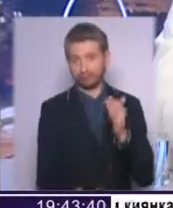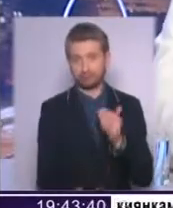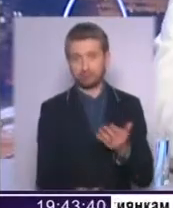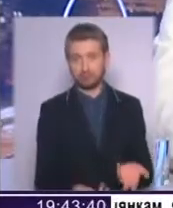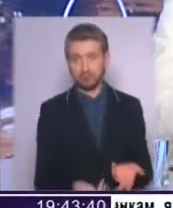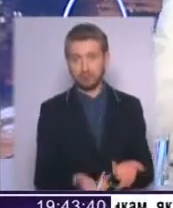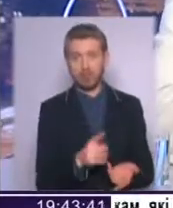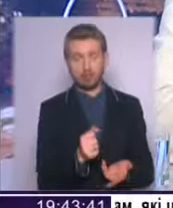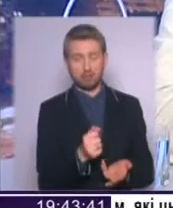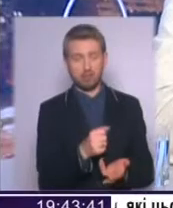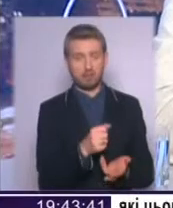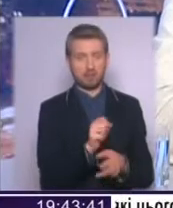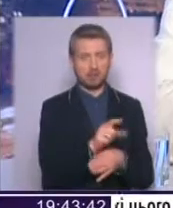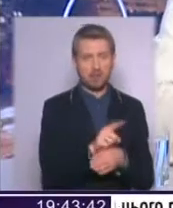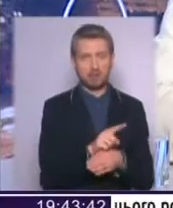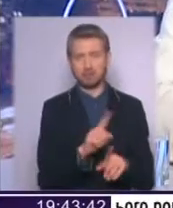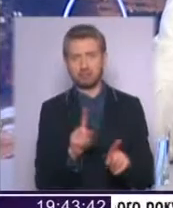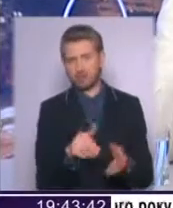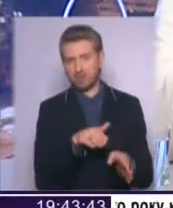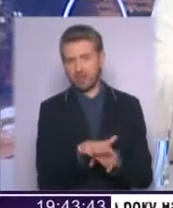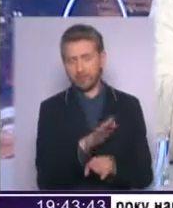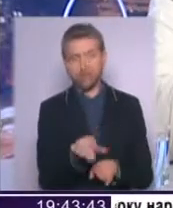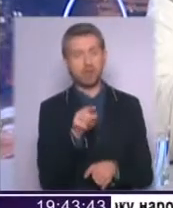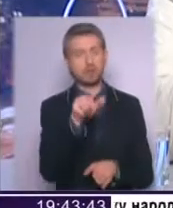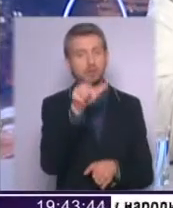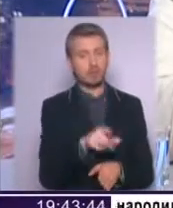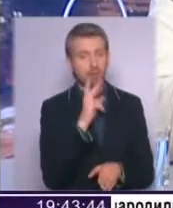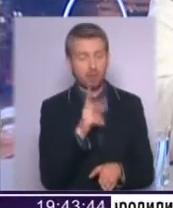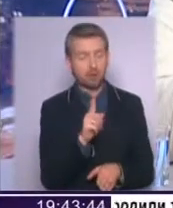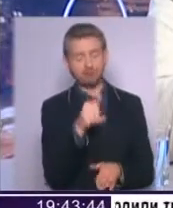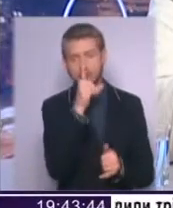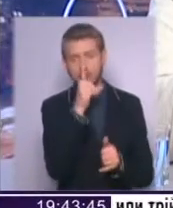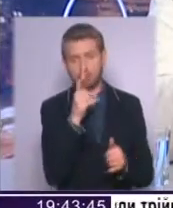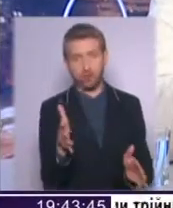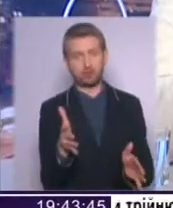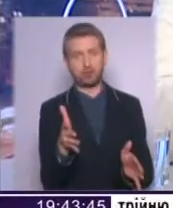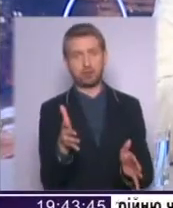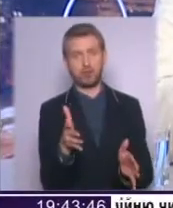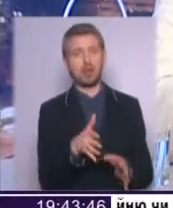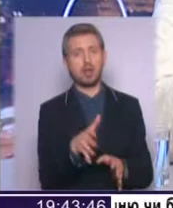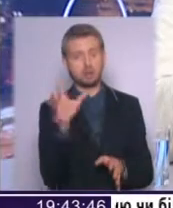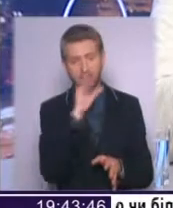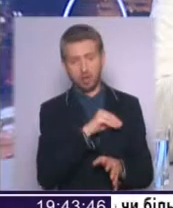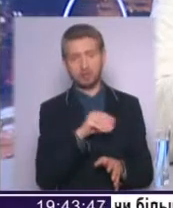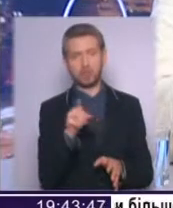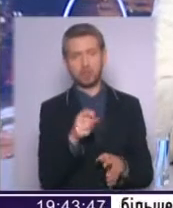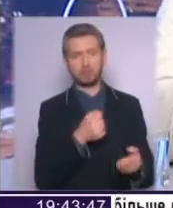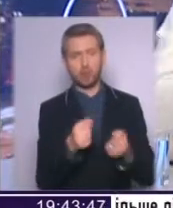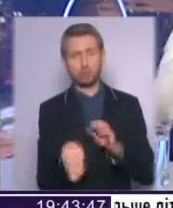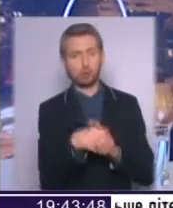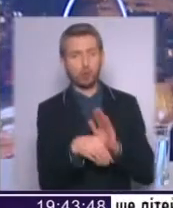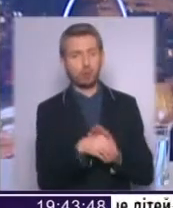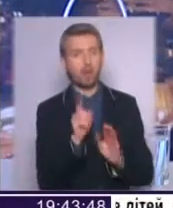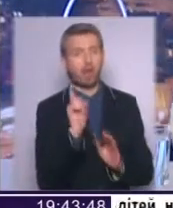за які пролилася кров, і більше того, цей чиновник бачить, що він не може справитися з боротьбою корупції, але